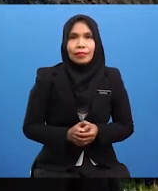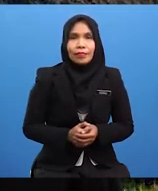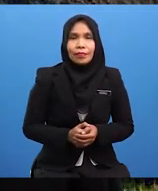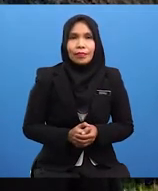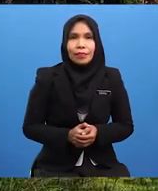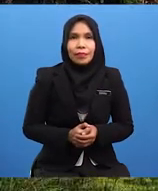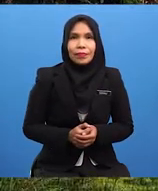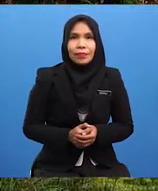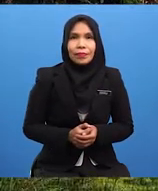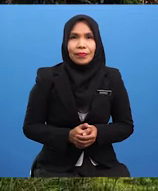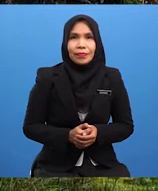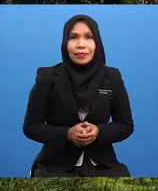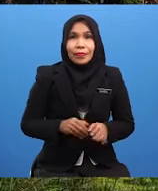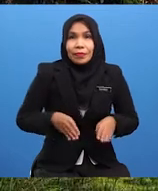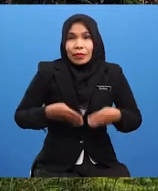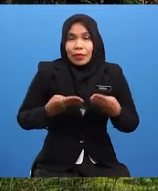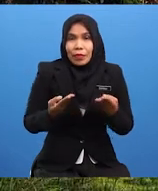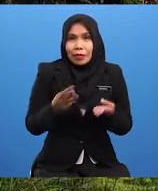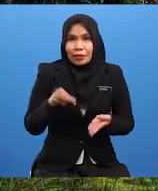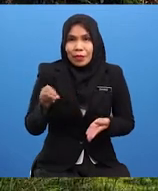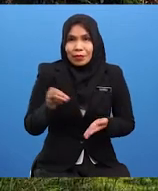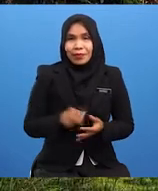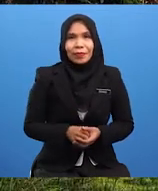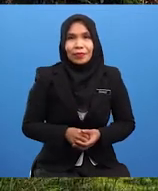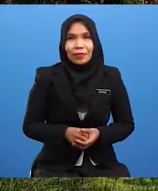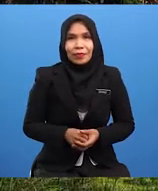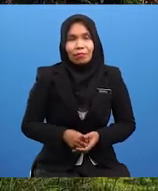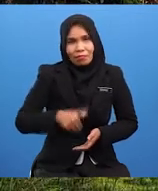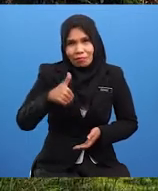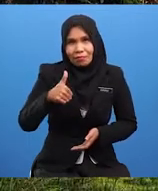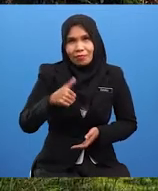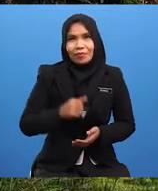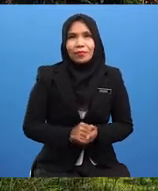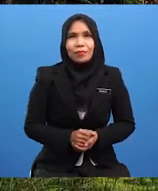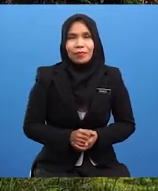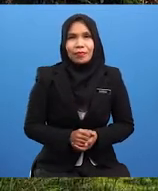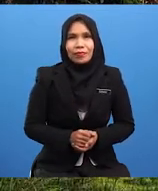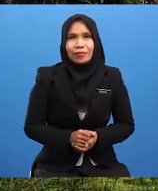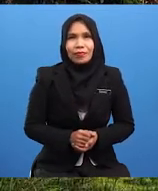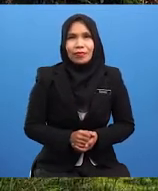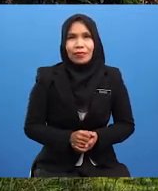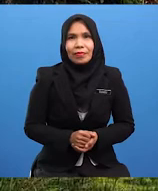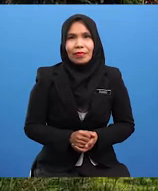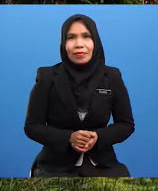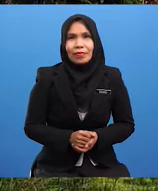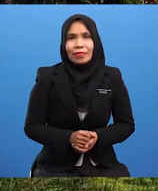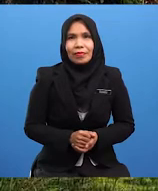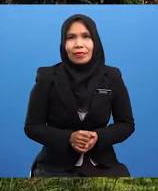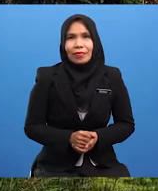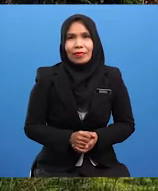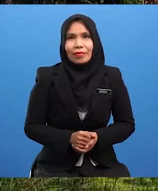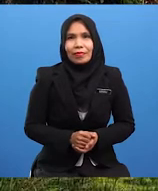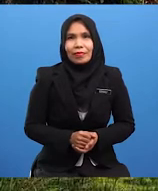semata-mata. Bagaimana murid-murid? Hebat kan? Sumbangan pencetak-pencetak